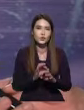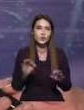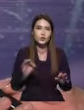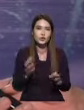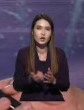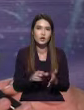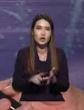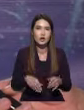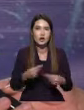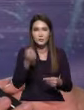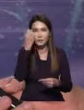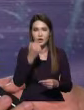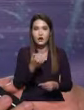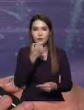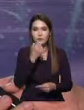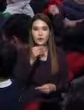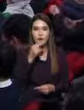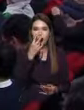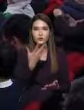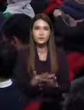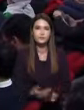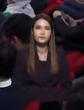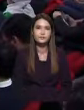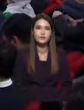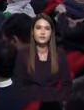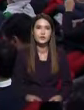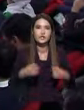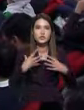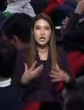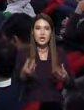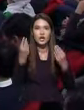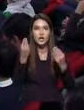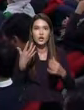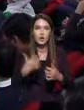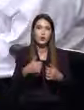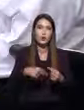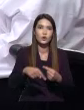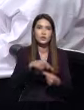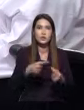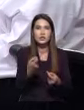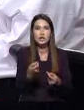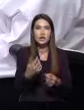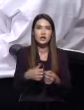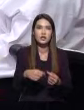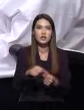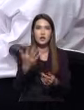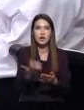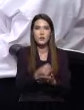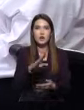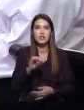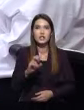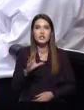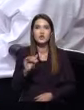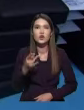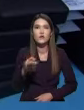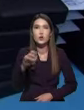төлеушілерге рахметін айтып көрсету. Шарада ірі және орта бизнес өкілдері жеңімпаз атанды. Тенгиз